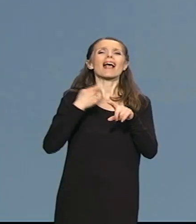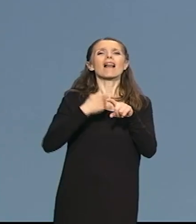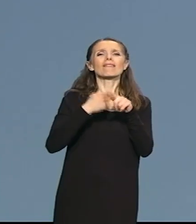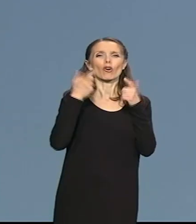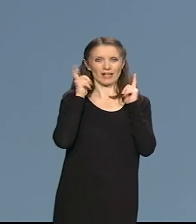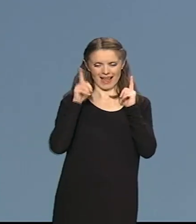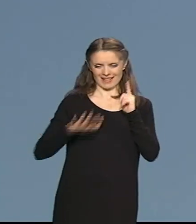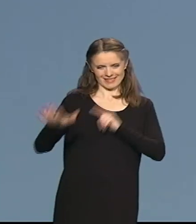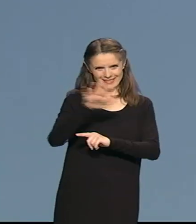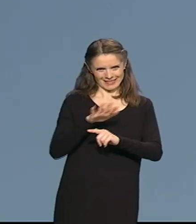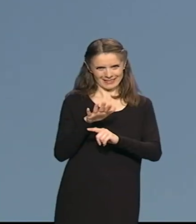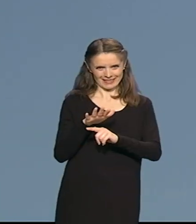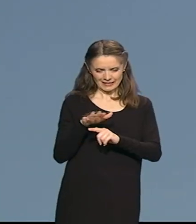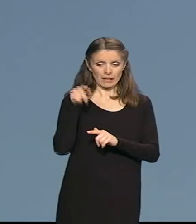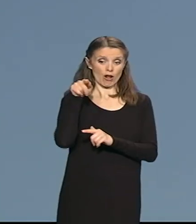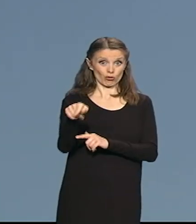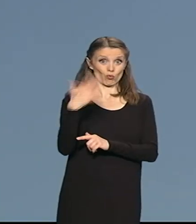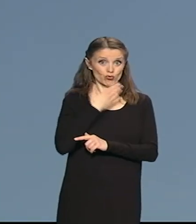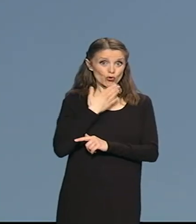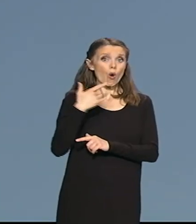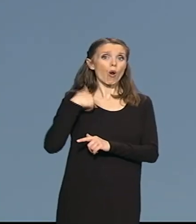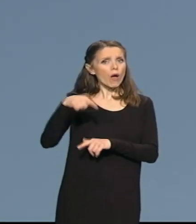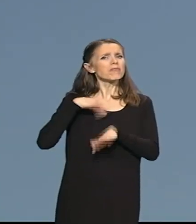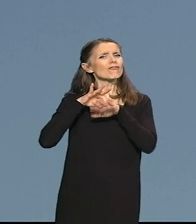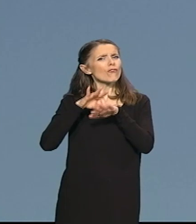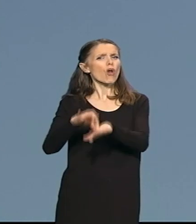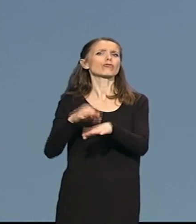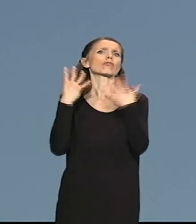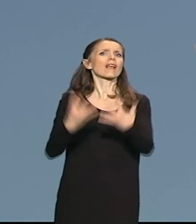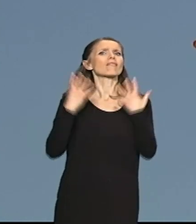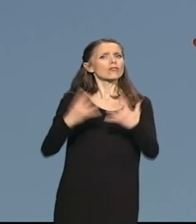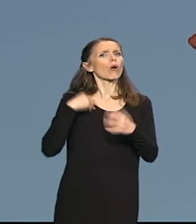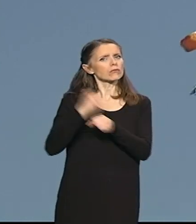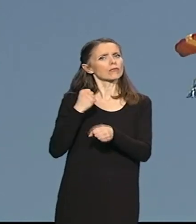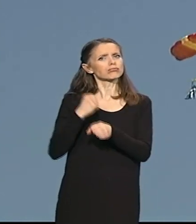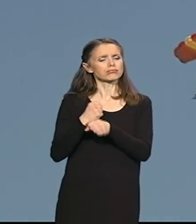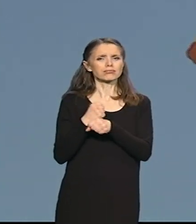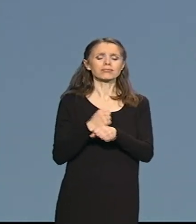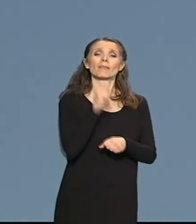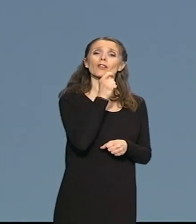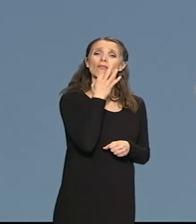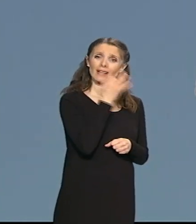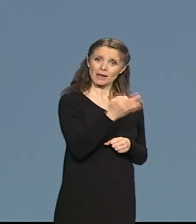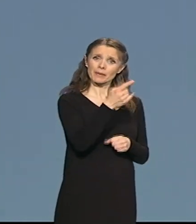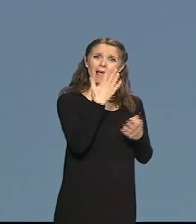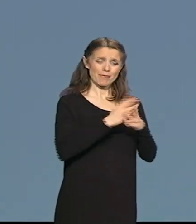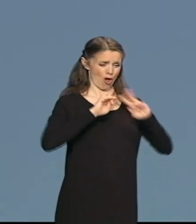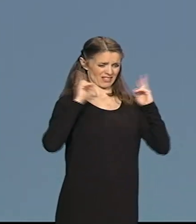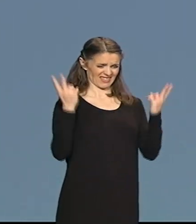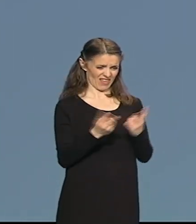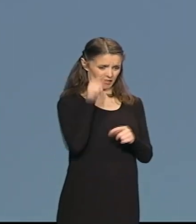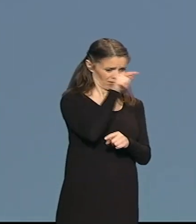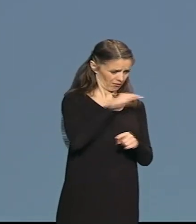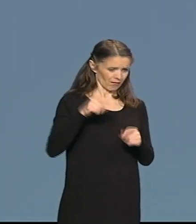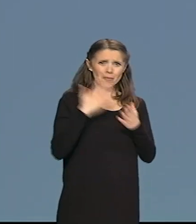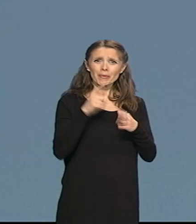mesto. I tu školu sam vodio 9 godina. Vi ste skakali na raznim mestima na